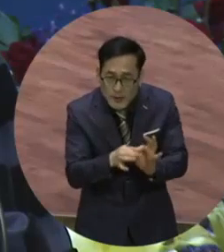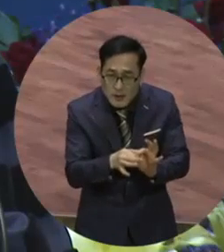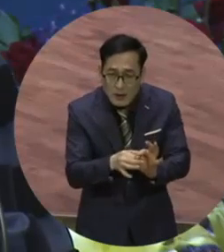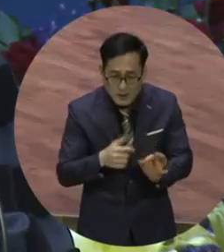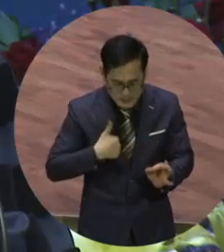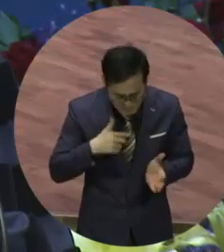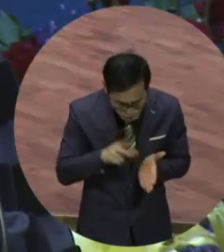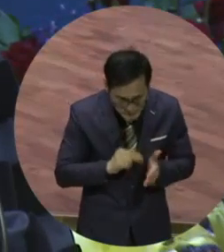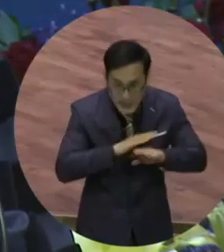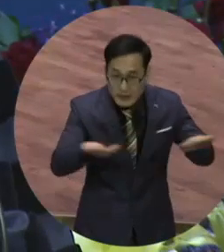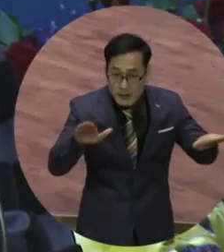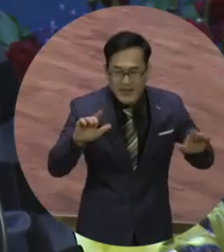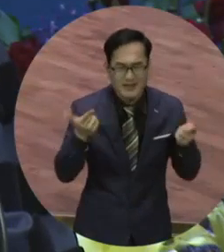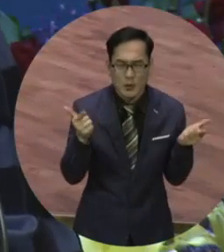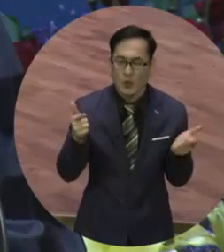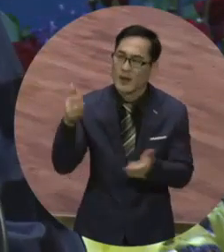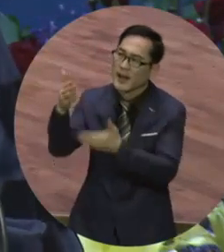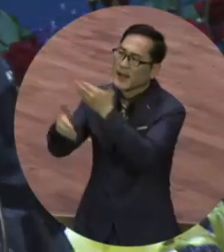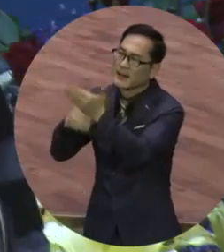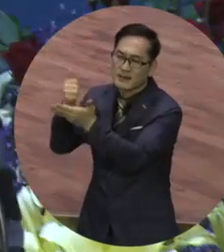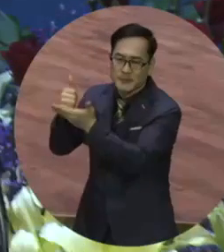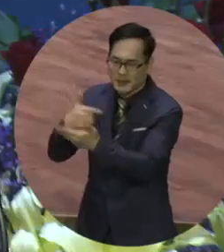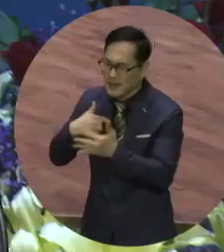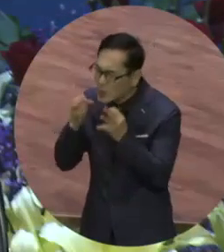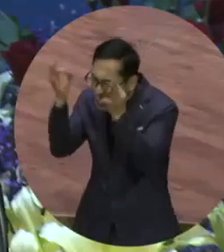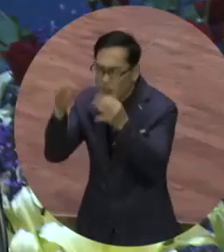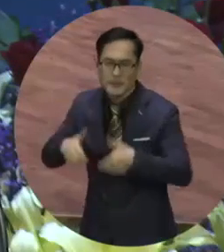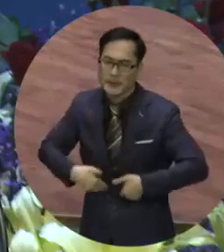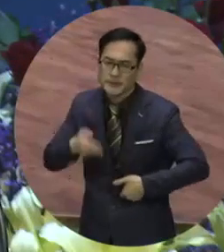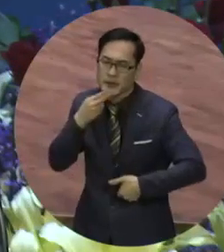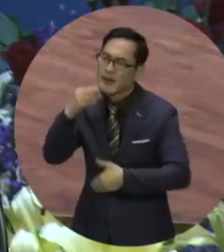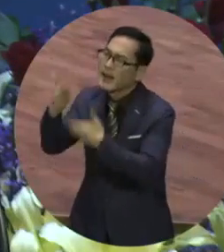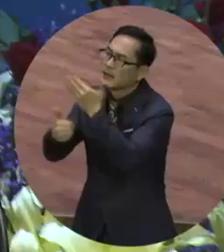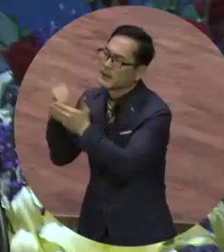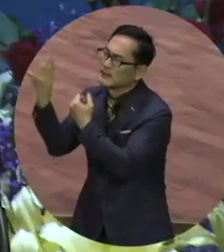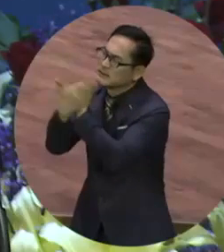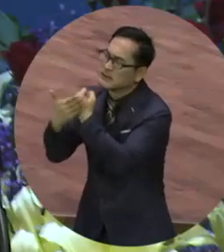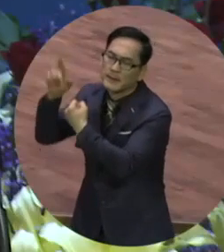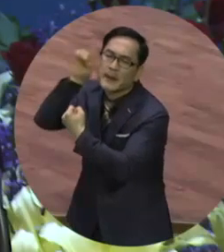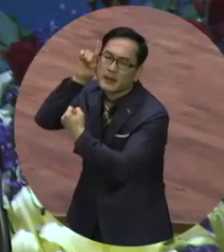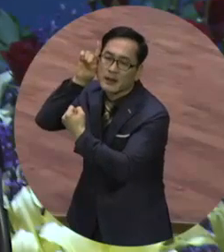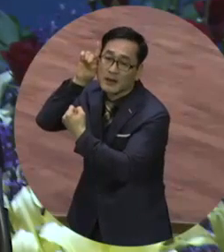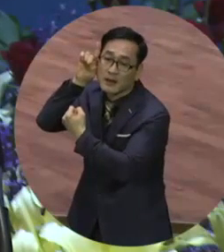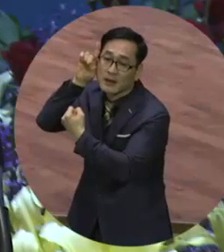하나님의 전적인 은혜를 통해서 받은 선물이다.